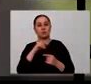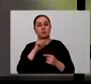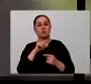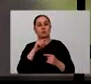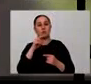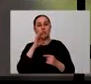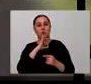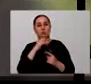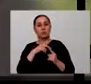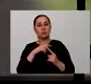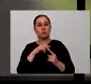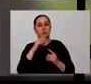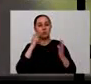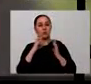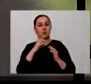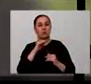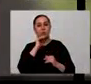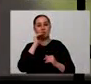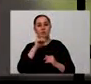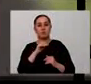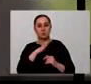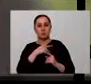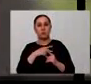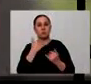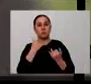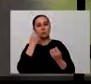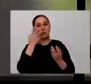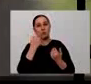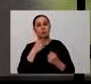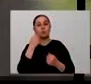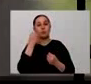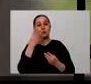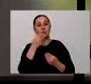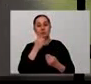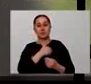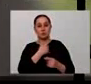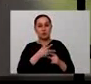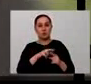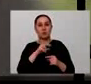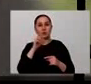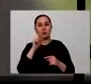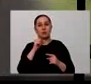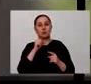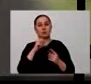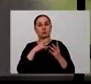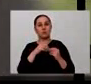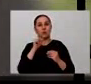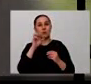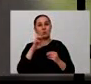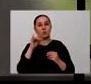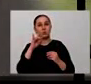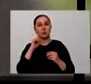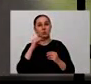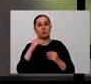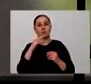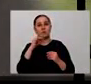bo'ldi. Biz bu ma'lumotni bugun bilib oldik. Endi bilishni istaydigan ma'lumotimiz esa quyidagicha. Abdurov